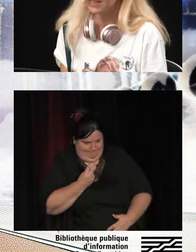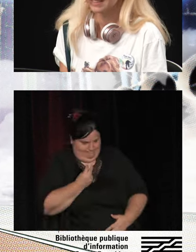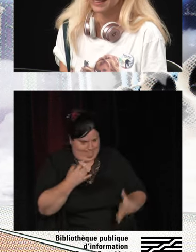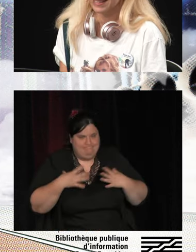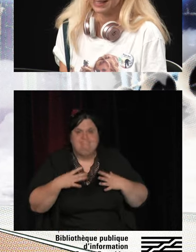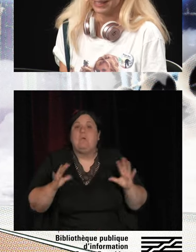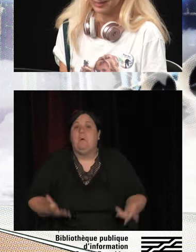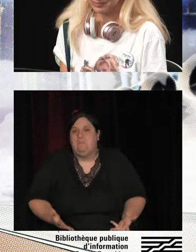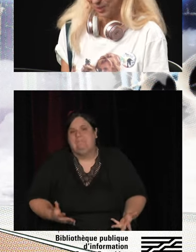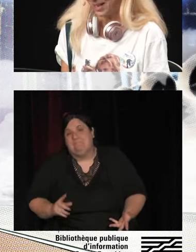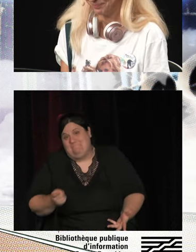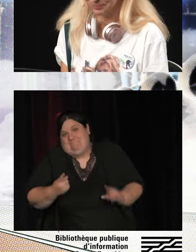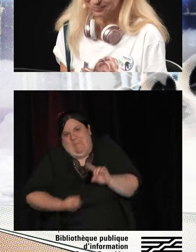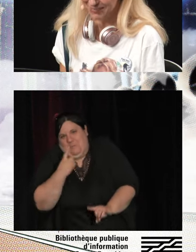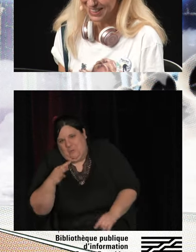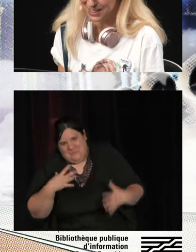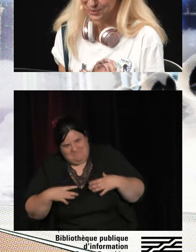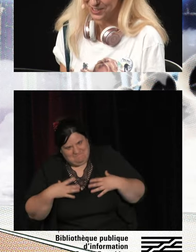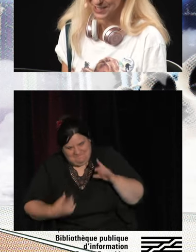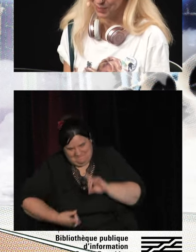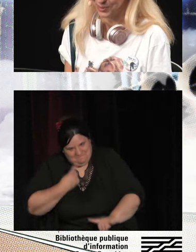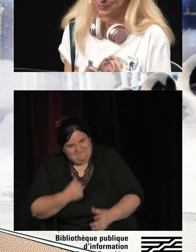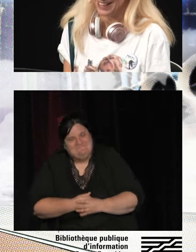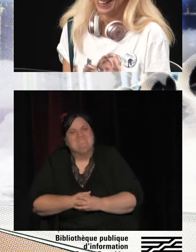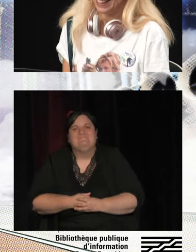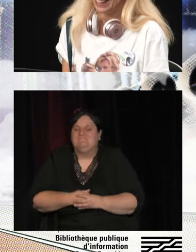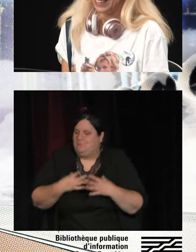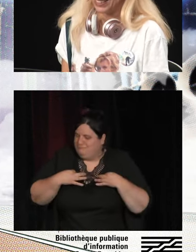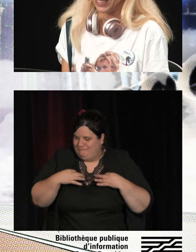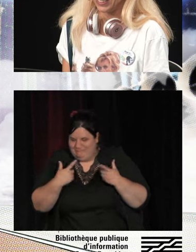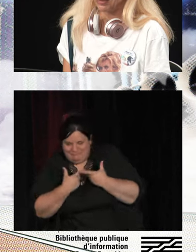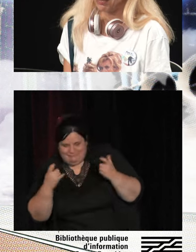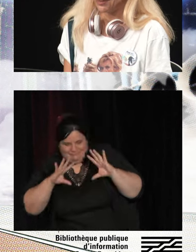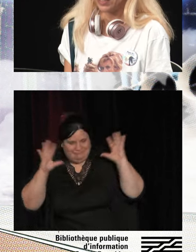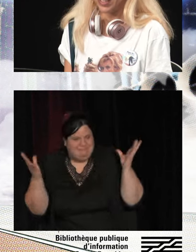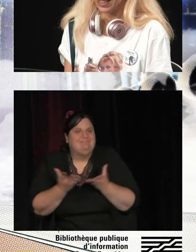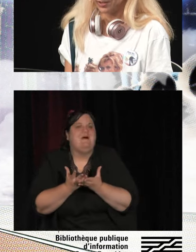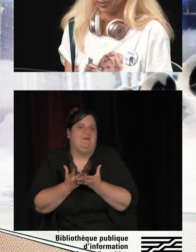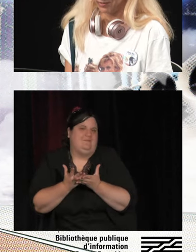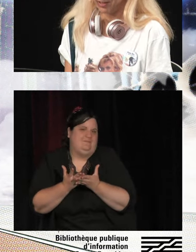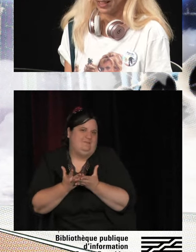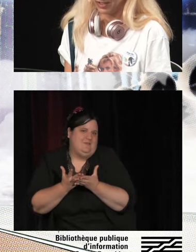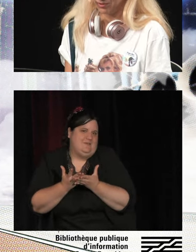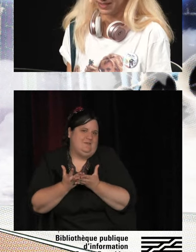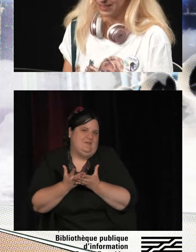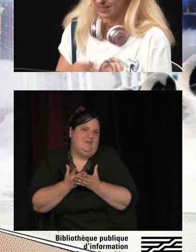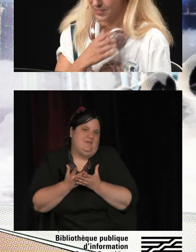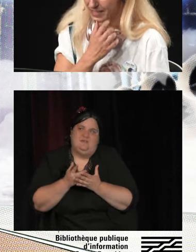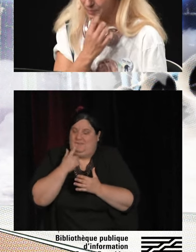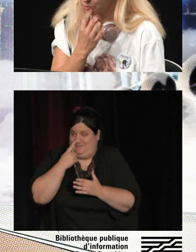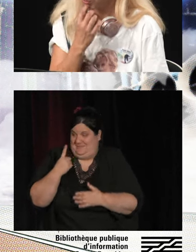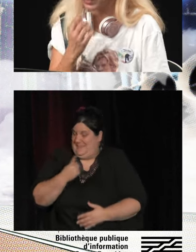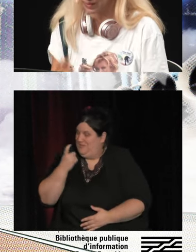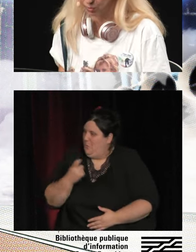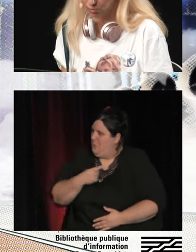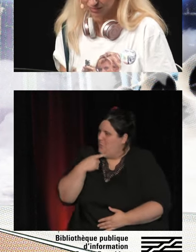important. Voilà. Les outfits, c'est important. Mais ouais, c'est une question. Enfin voilà, la question est très très